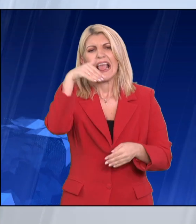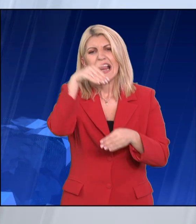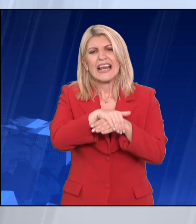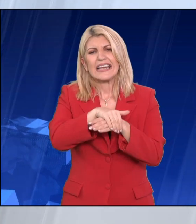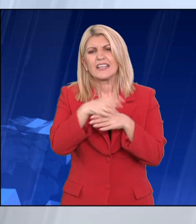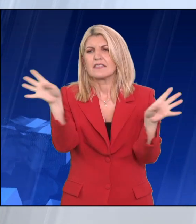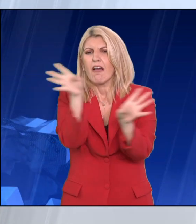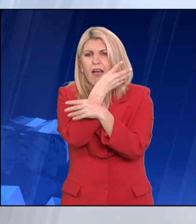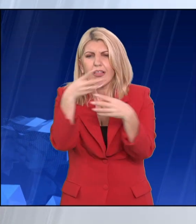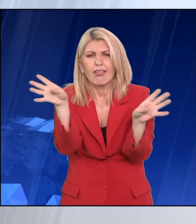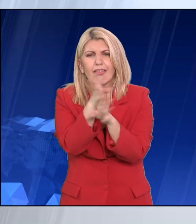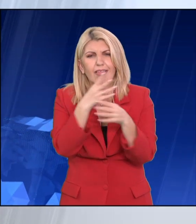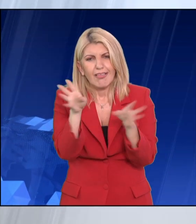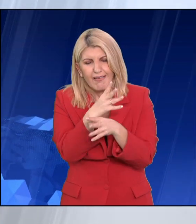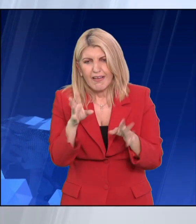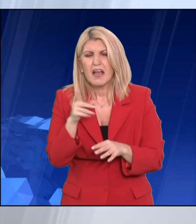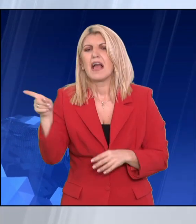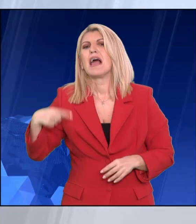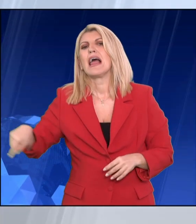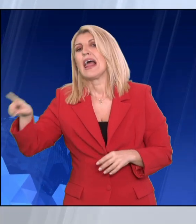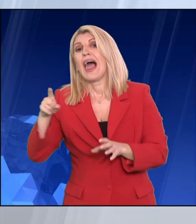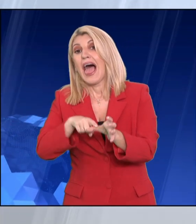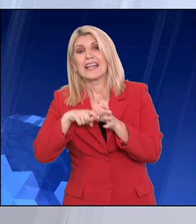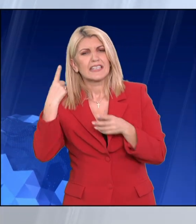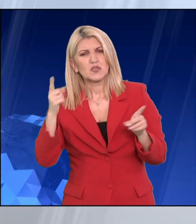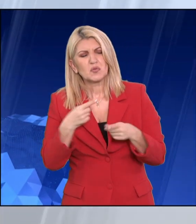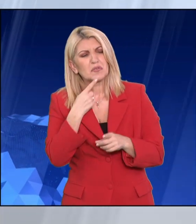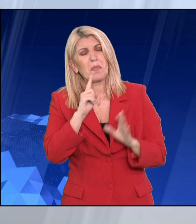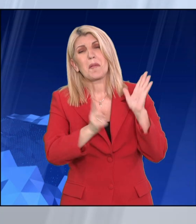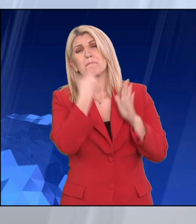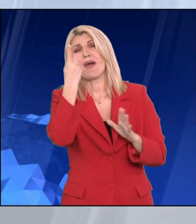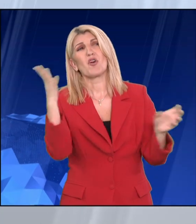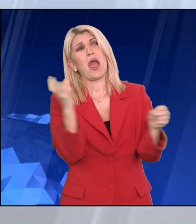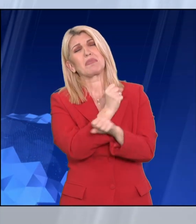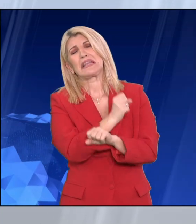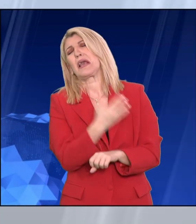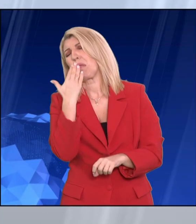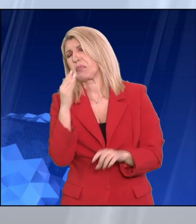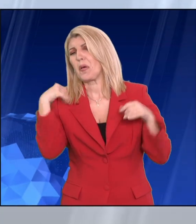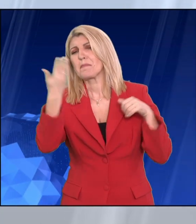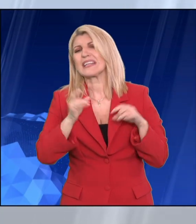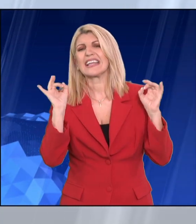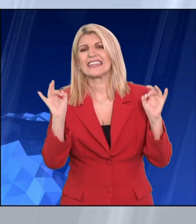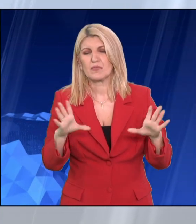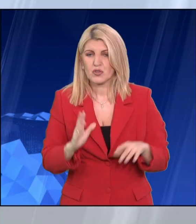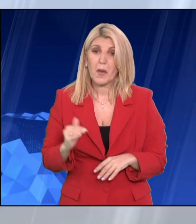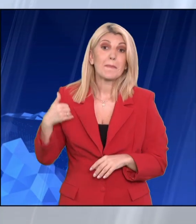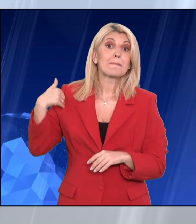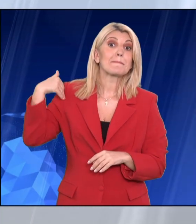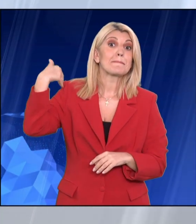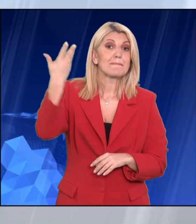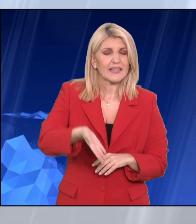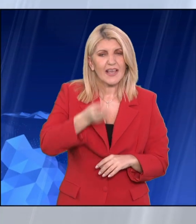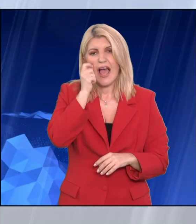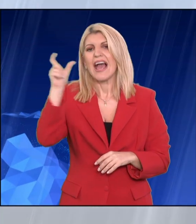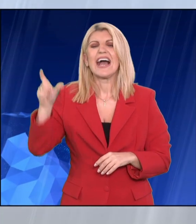θες, λέγε. Ο σπουδαίος συνθέτης Αλέκος Χρυσοβέργης ήταν που όταν του έδωσαν δύο κασέτες με δύο λαϊκές φωνές από τη Θεσσαλονίκη, διάλεξε τον